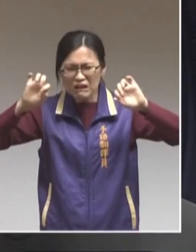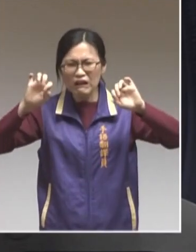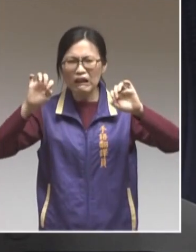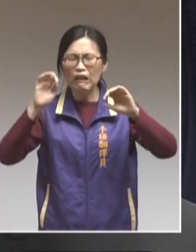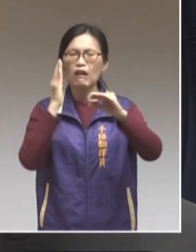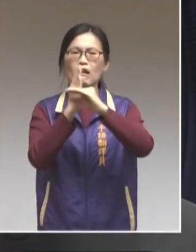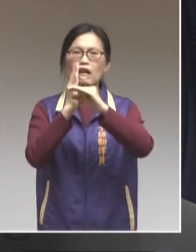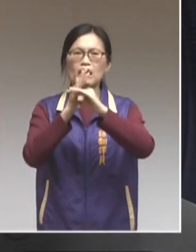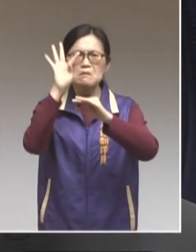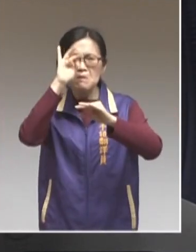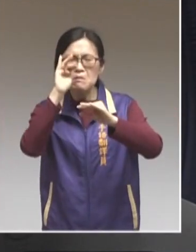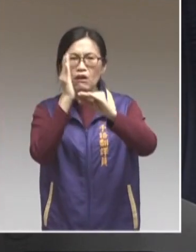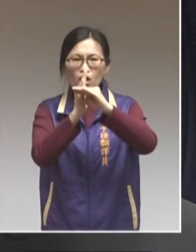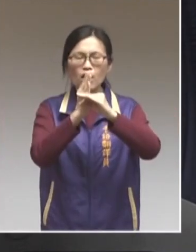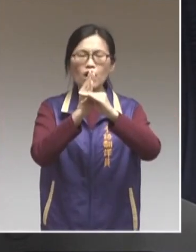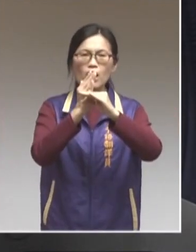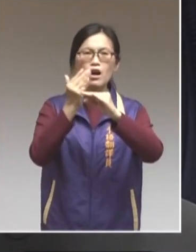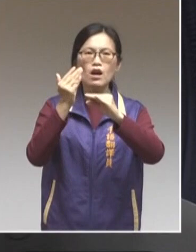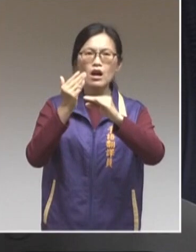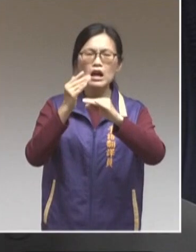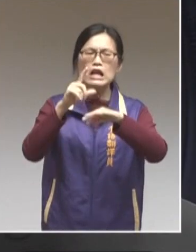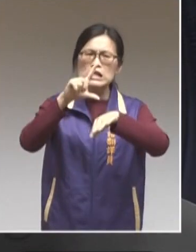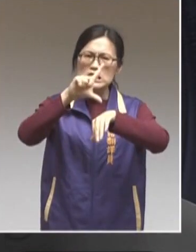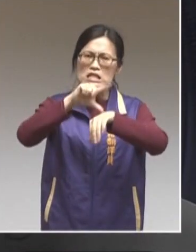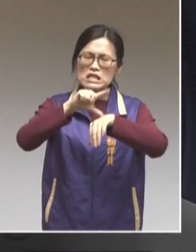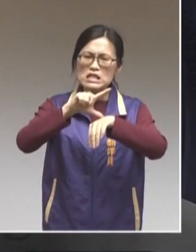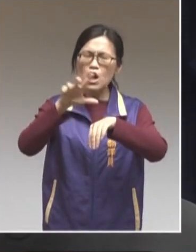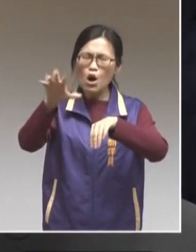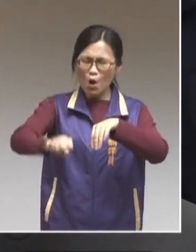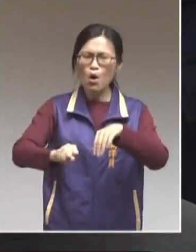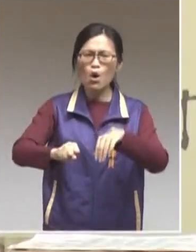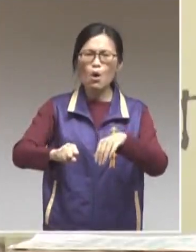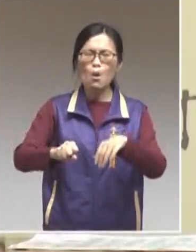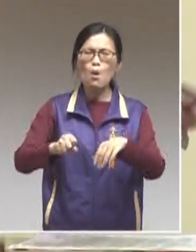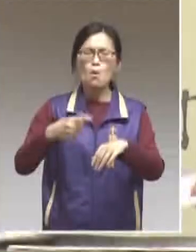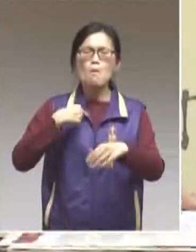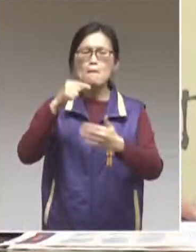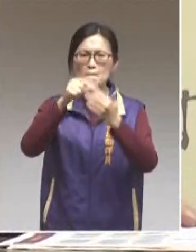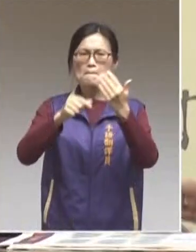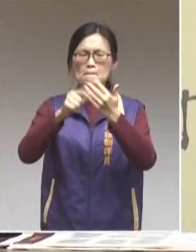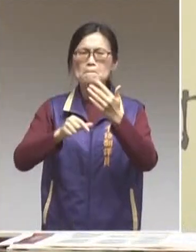在适当的时候，我们会进行相关的法定程序。